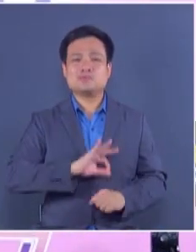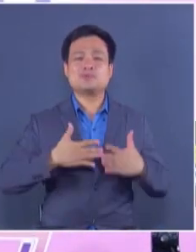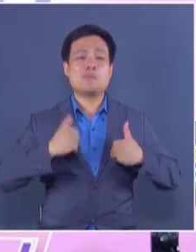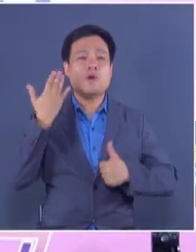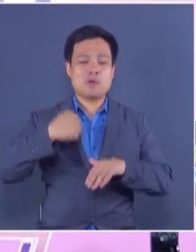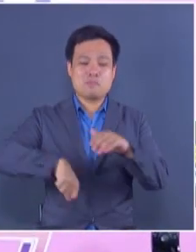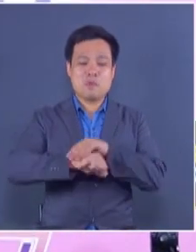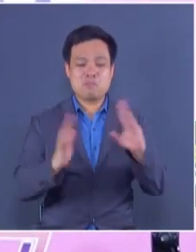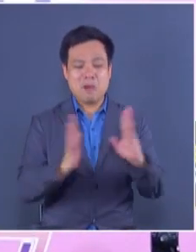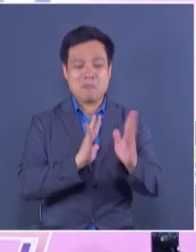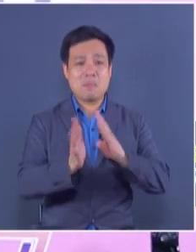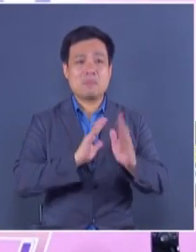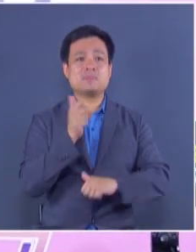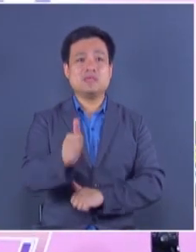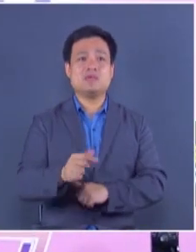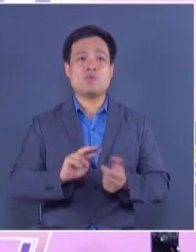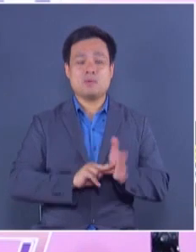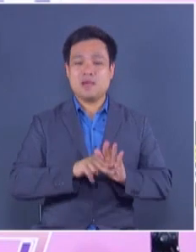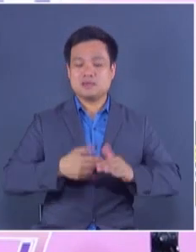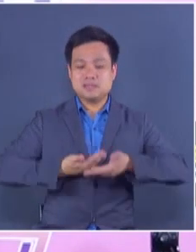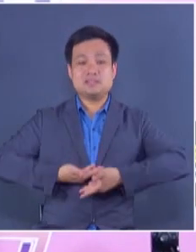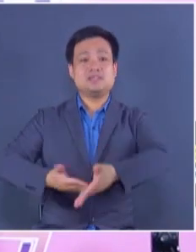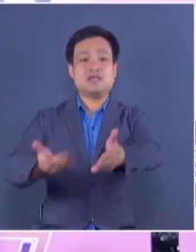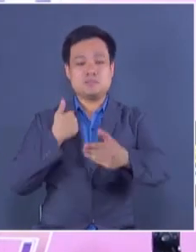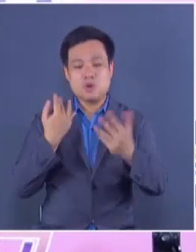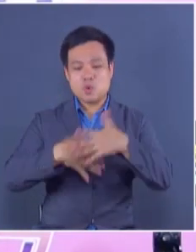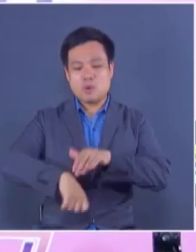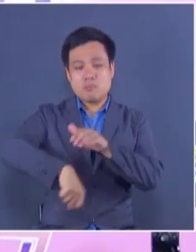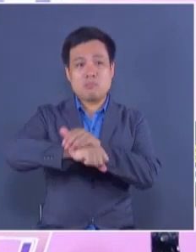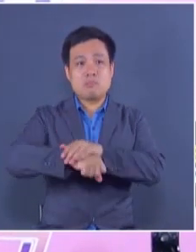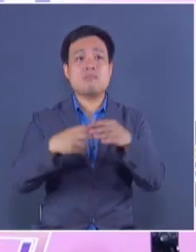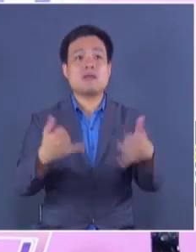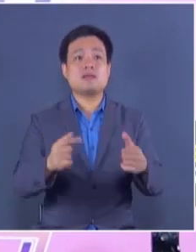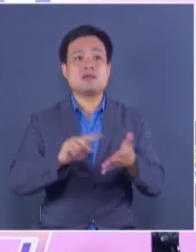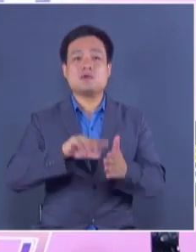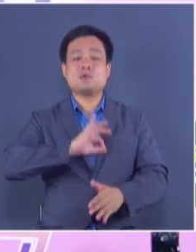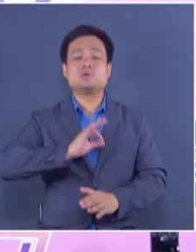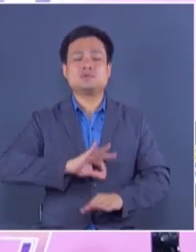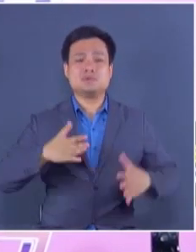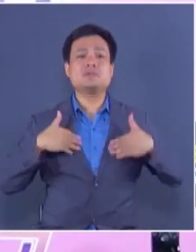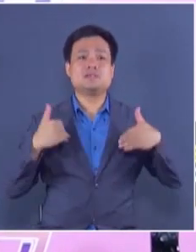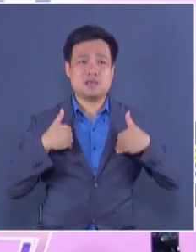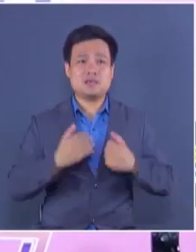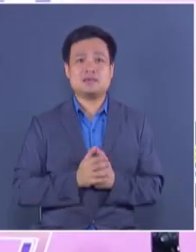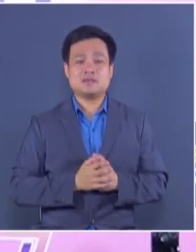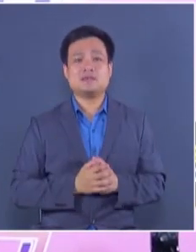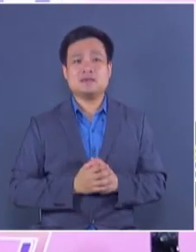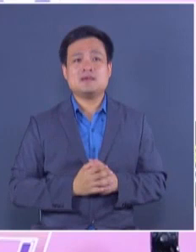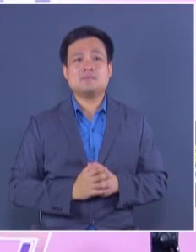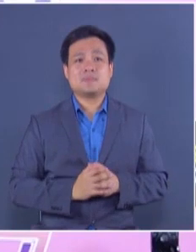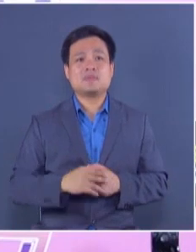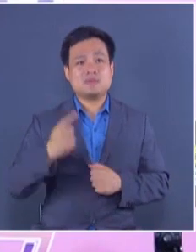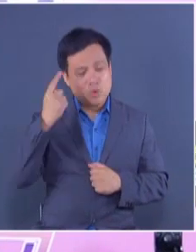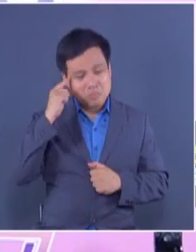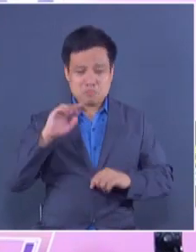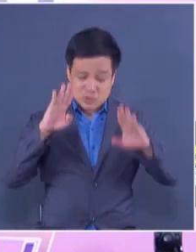าวันนั้นเราก็มีโอกาสได้รับเชิญไปครับผมก็ดีใจมากแล้วก็เป็นประสบการณ์ที่เรียกได้ว่าคิดว่าไม่น่าหาที่ไหน